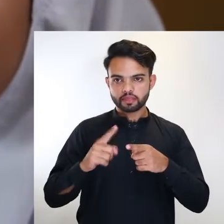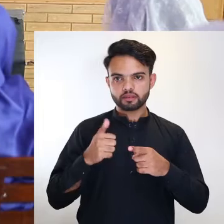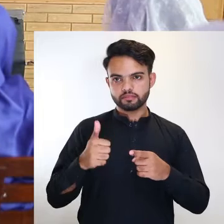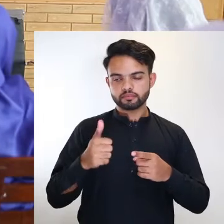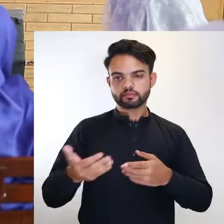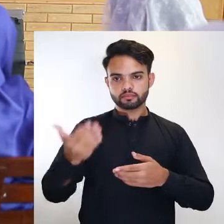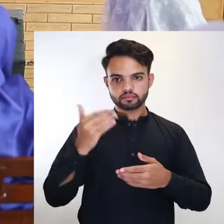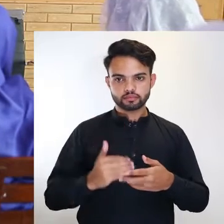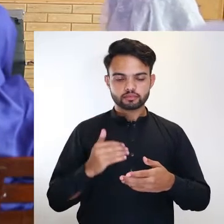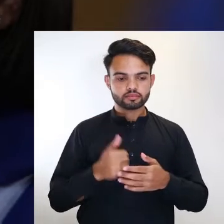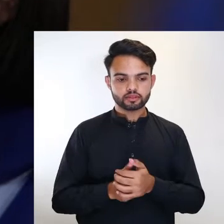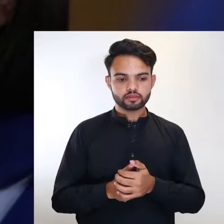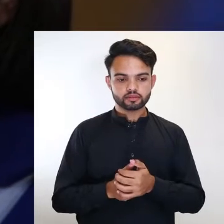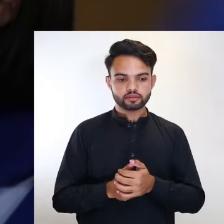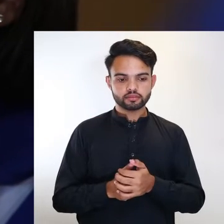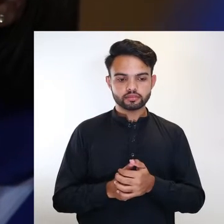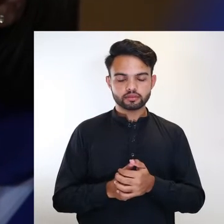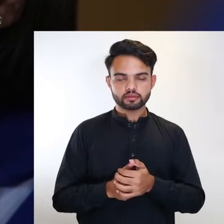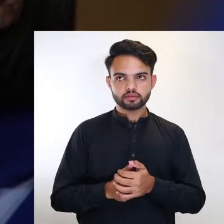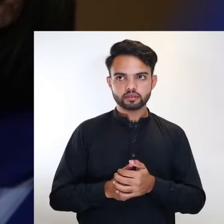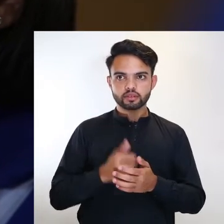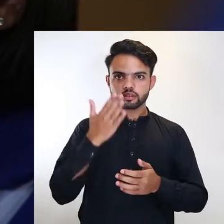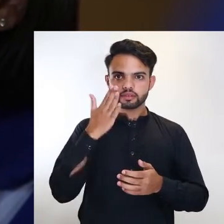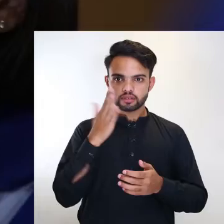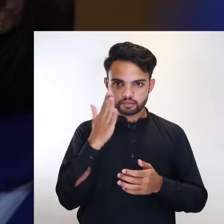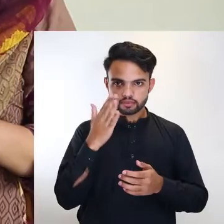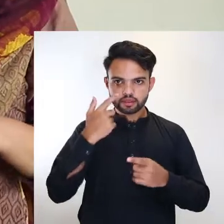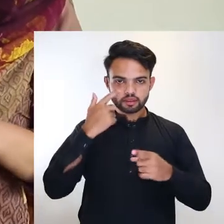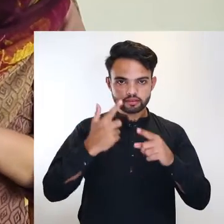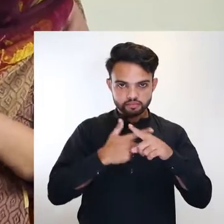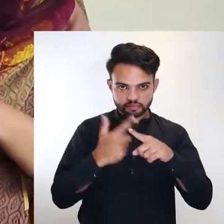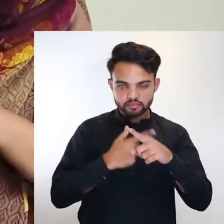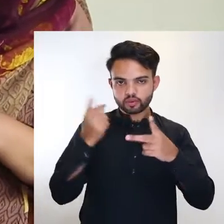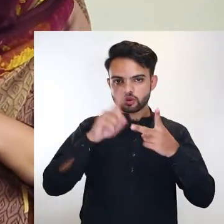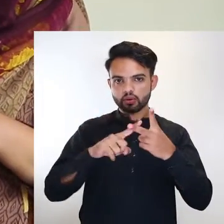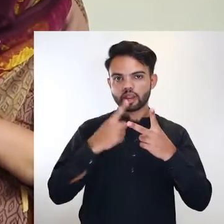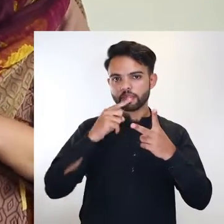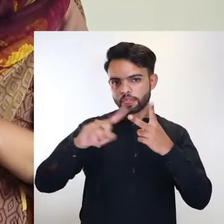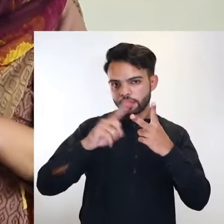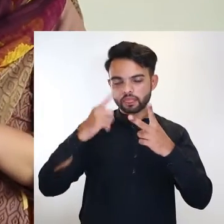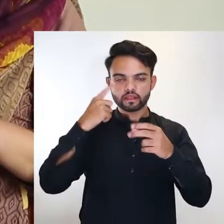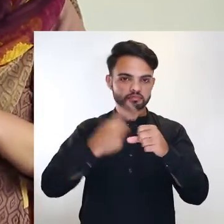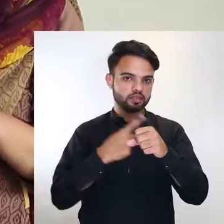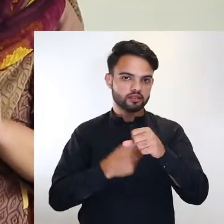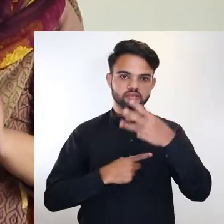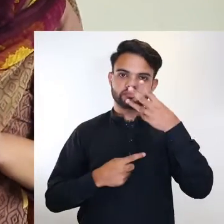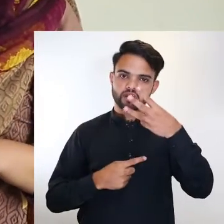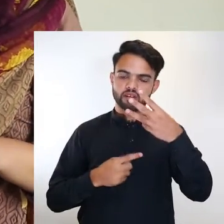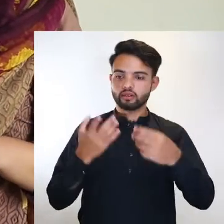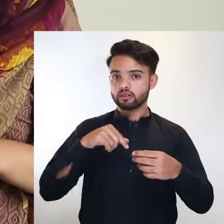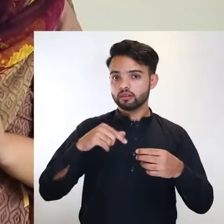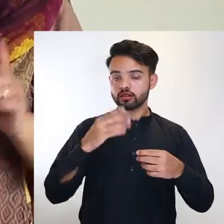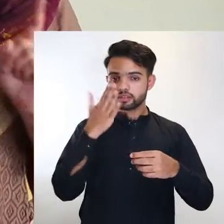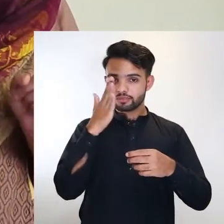हो जाती है। आपको क्या पसंद है? मैम खीरा, प्याज और गाजर। अच्छा, खीरा पसंद है आपको? खीरा ज़रूर